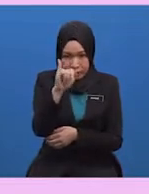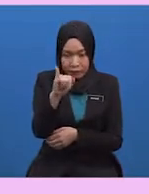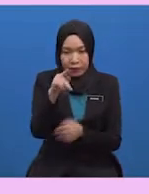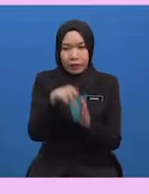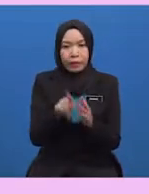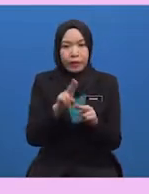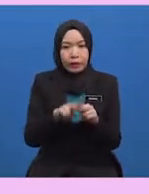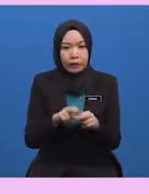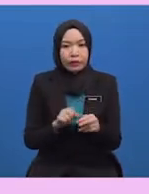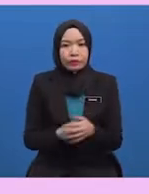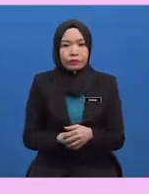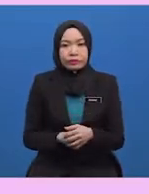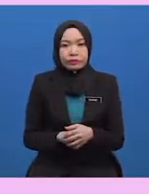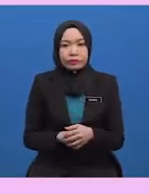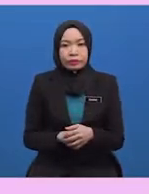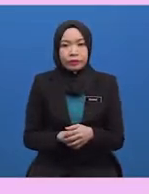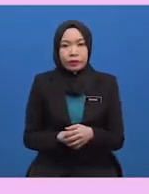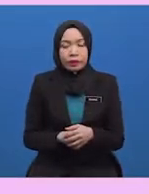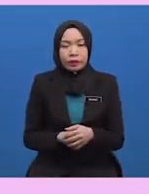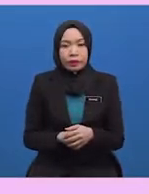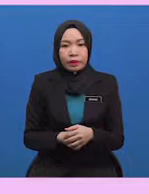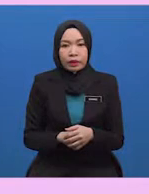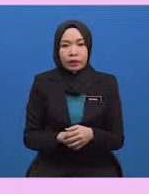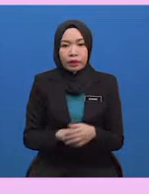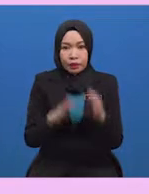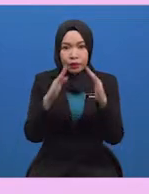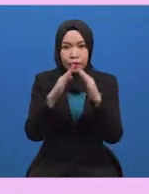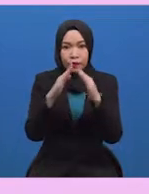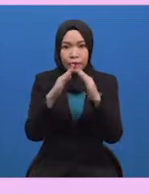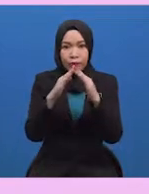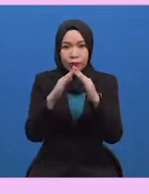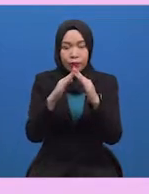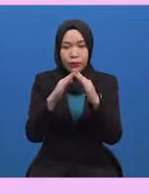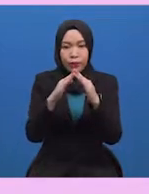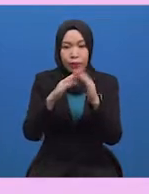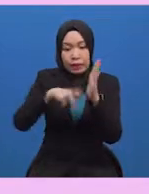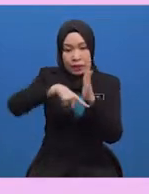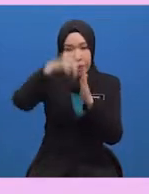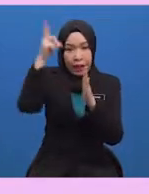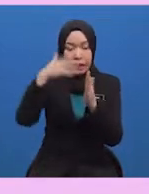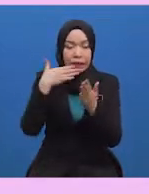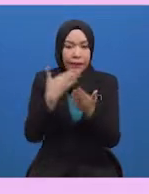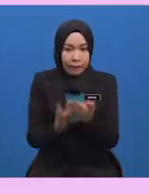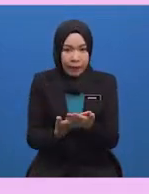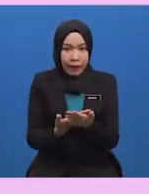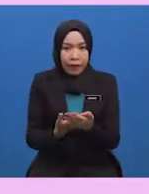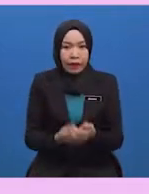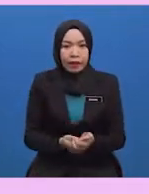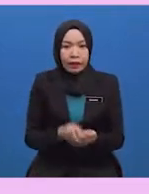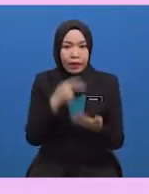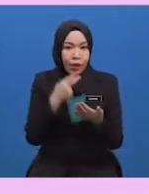dapat diukur melalui bahan binaan yang digunakan seperti batu bata, kaca, besi,